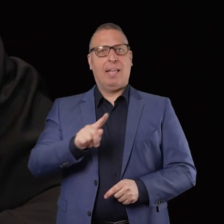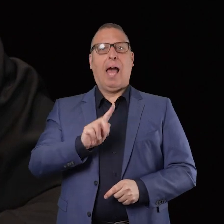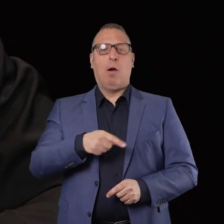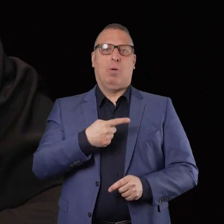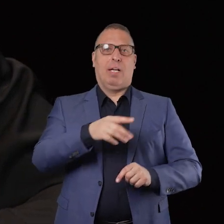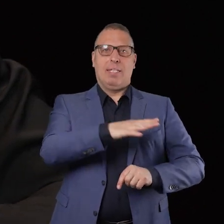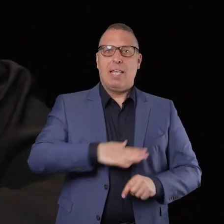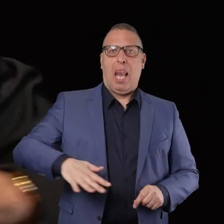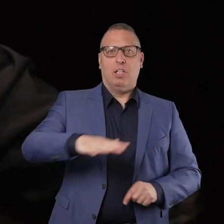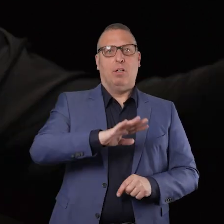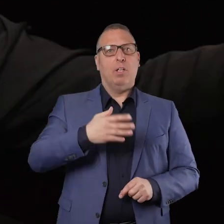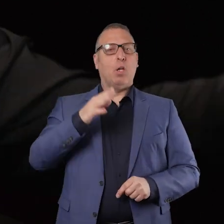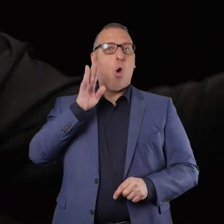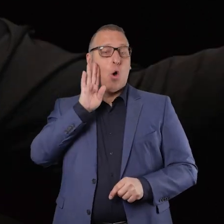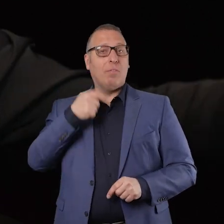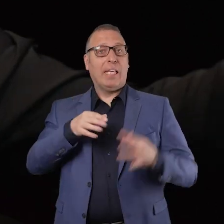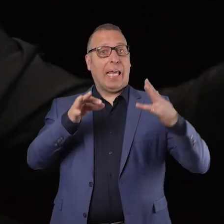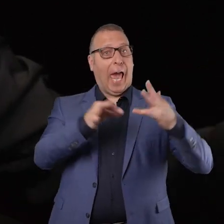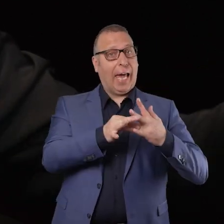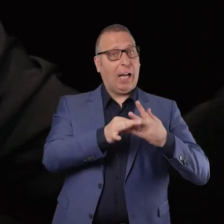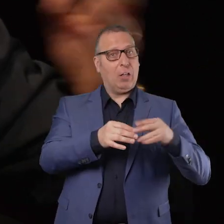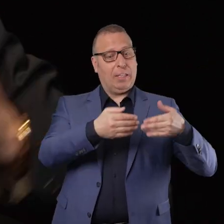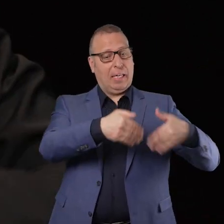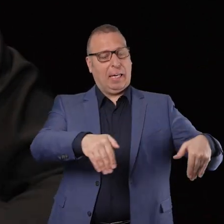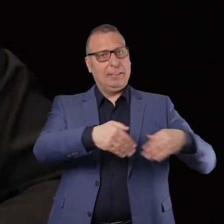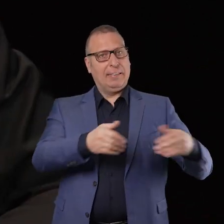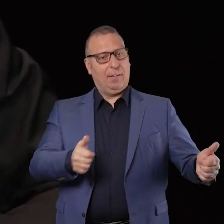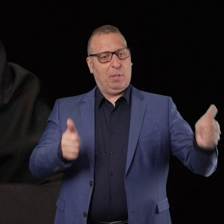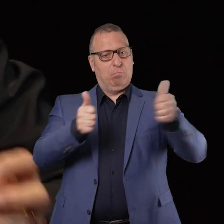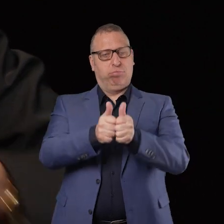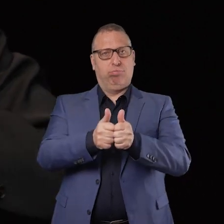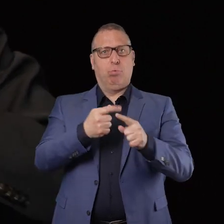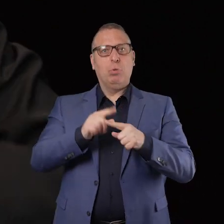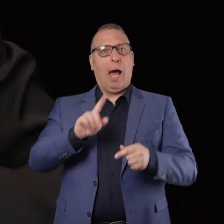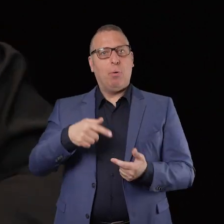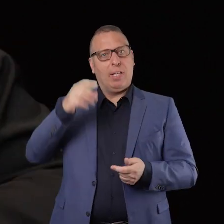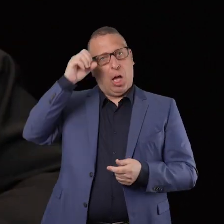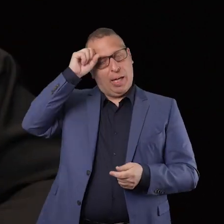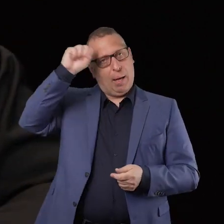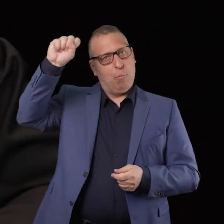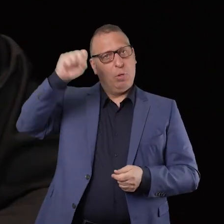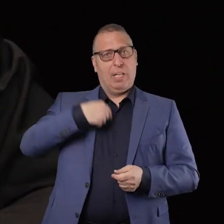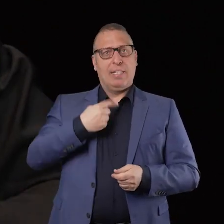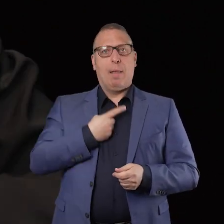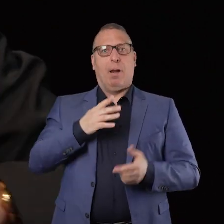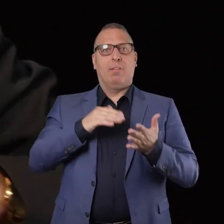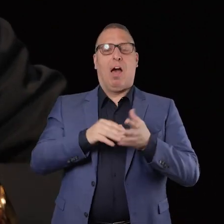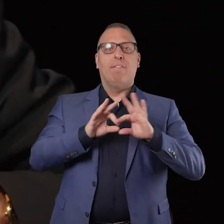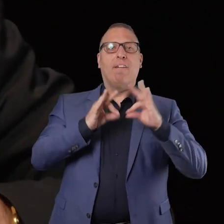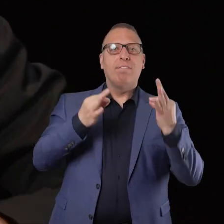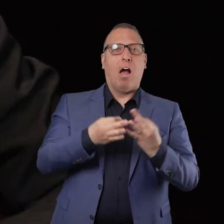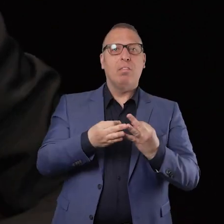sondern auch gesellschaftlich. Wir haben gehört, es wird geheiratet über die Grenzen, teilweise auch nach Graubünden. Ich habe